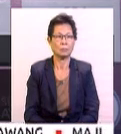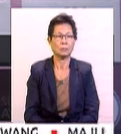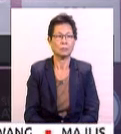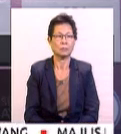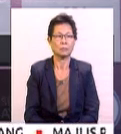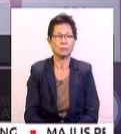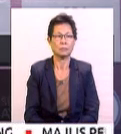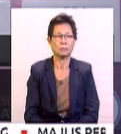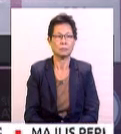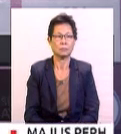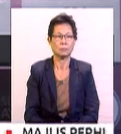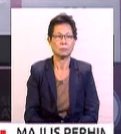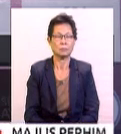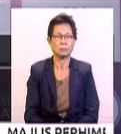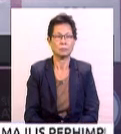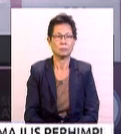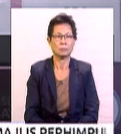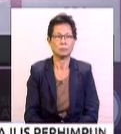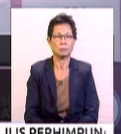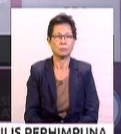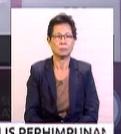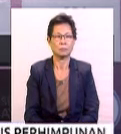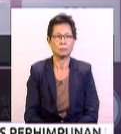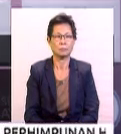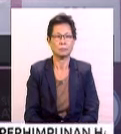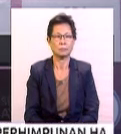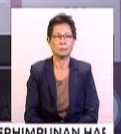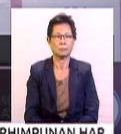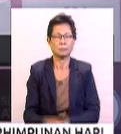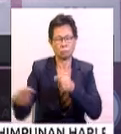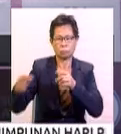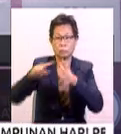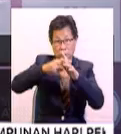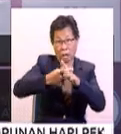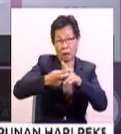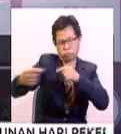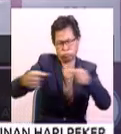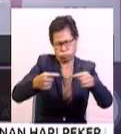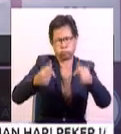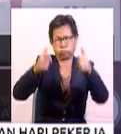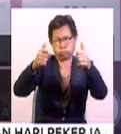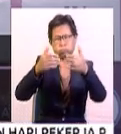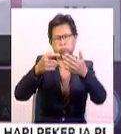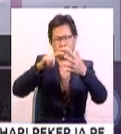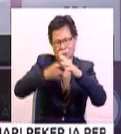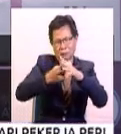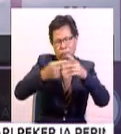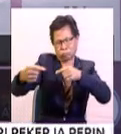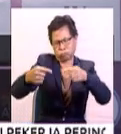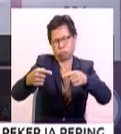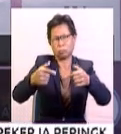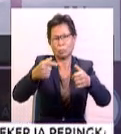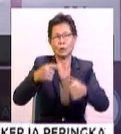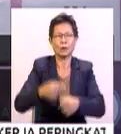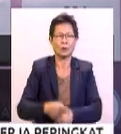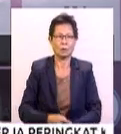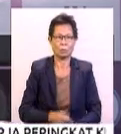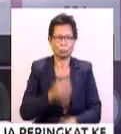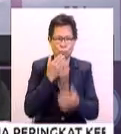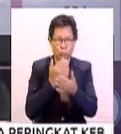The game was open when we scored, so for us.